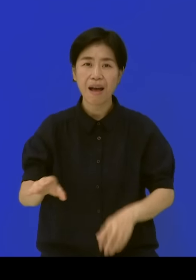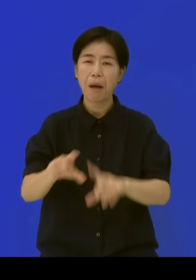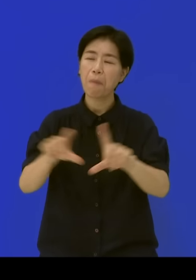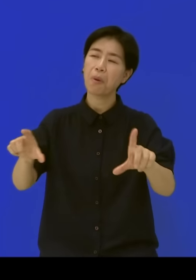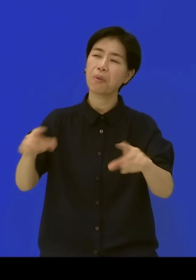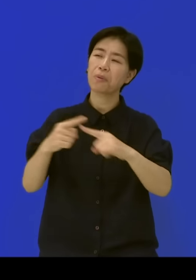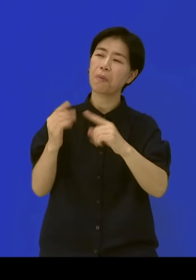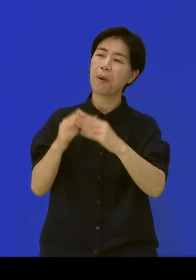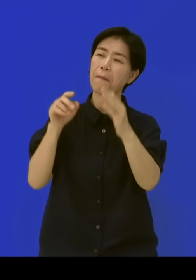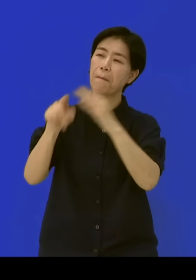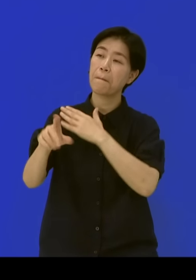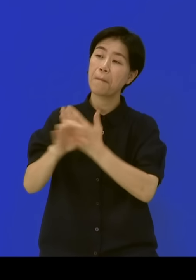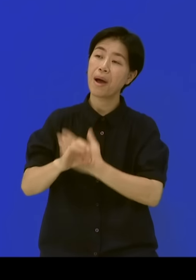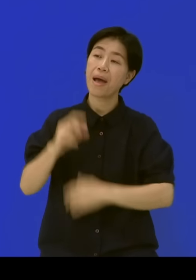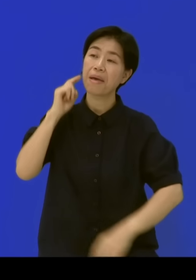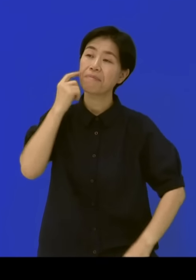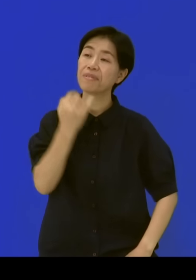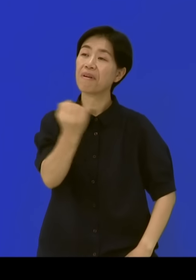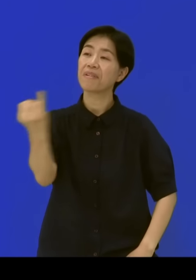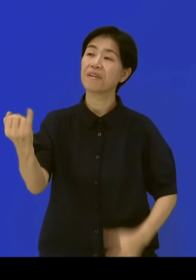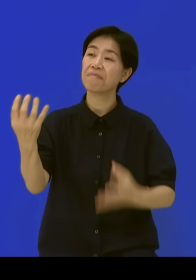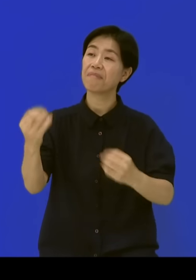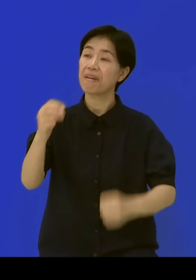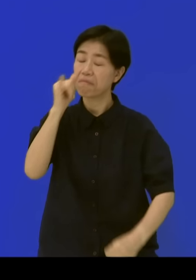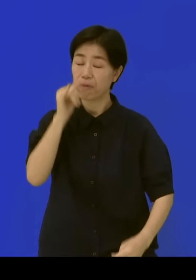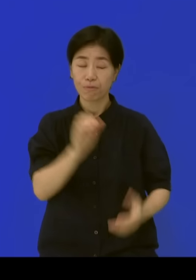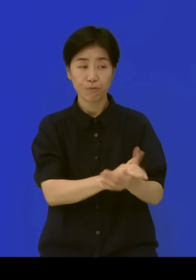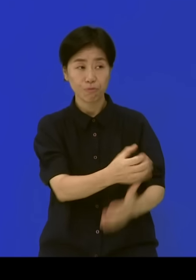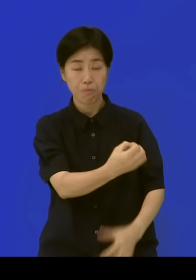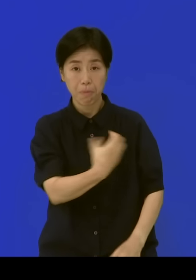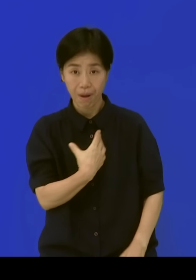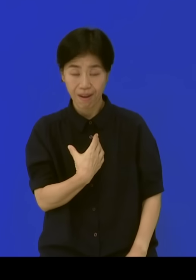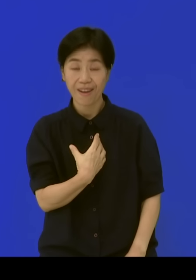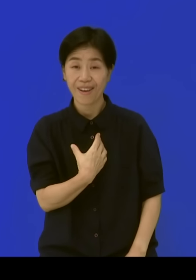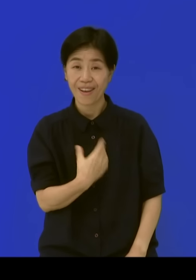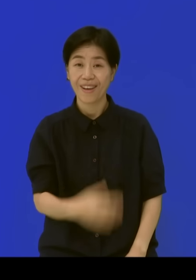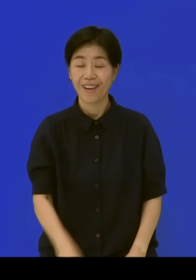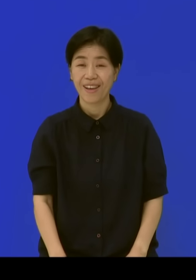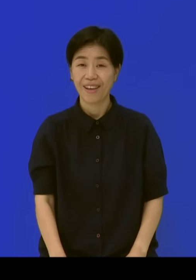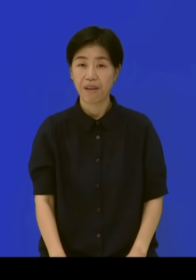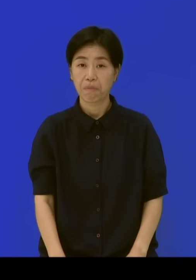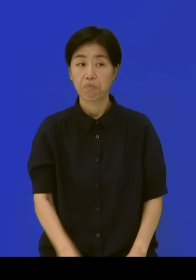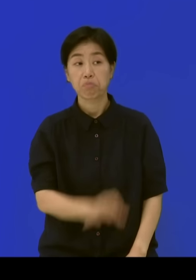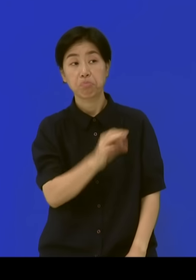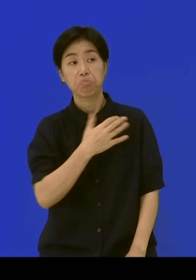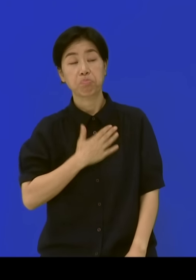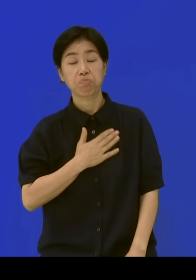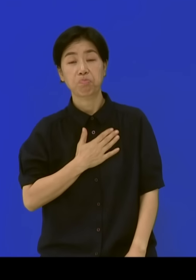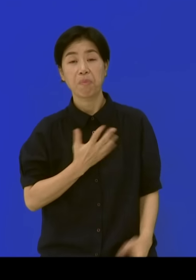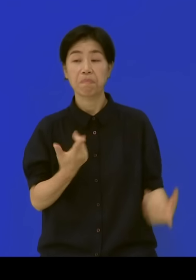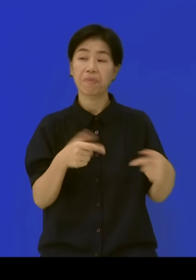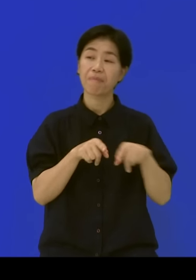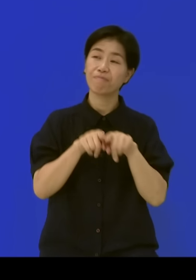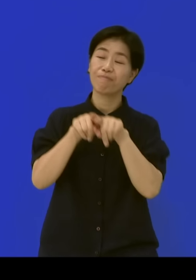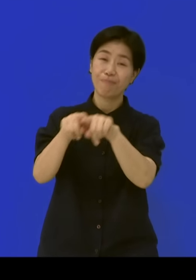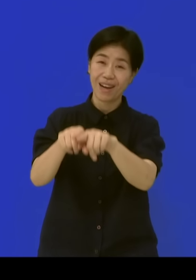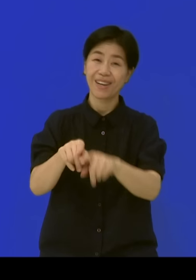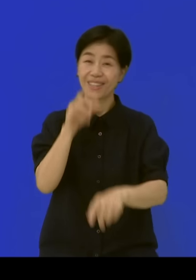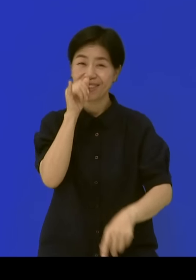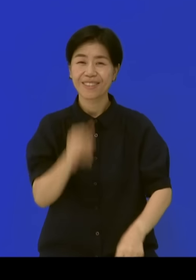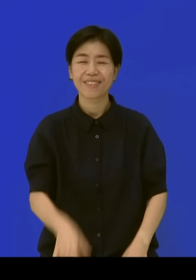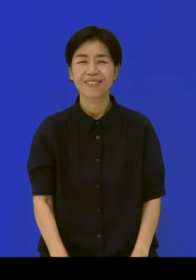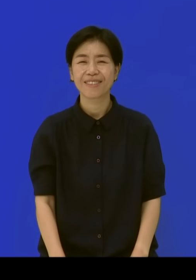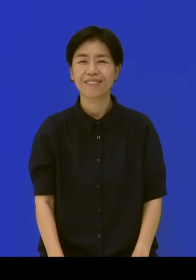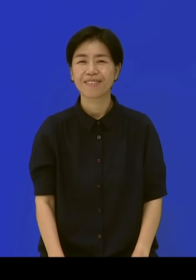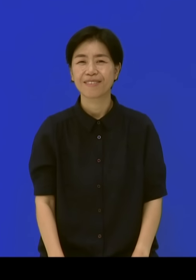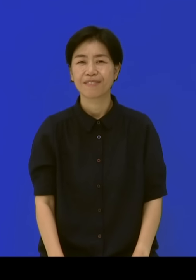여자들이 많다 뭐 이런 그 제 친구의 어, 그 어. 말에 아, 넘어가서 네네. 이제 교회를 가게